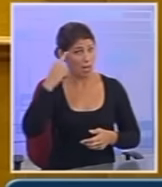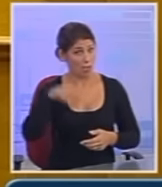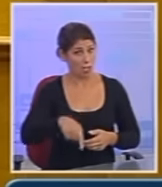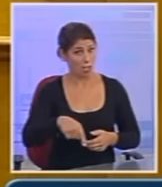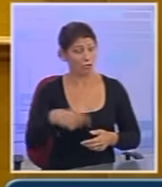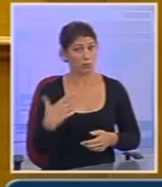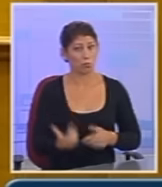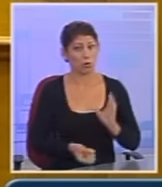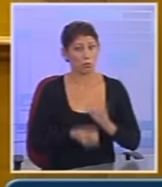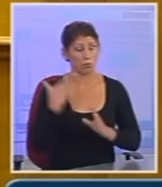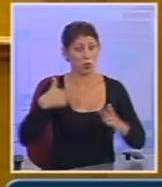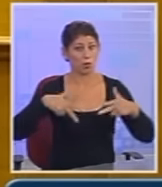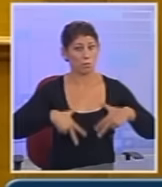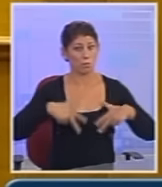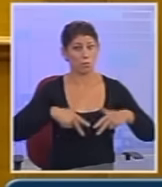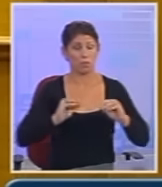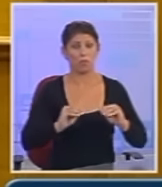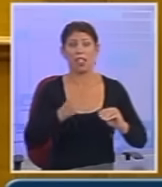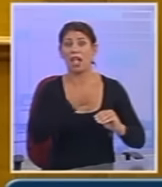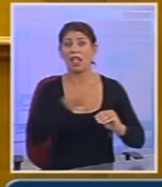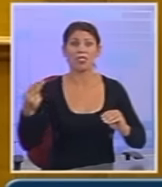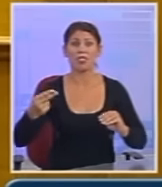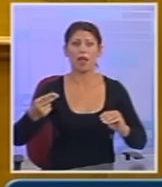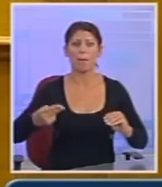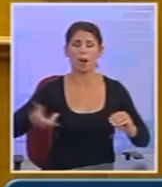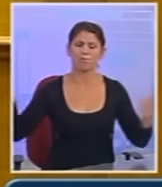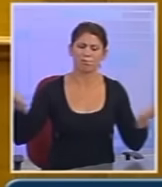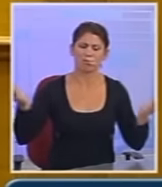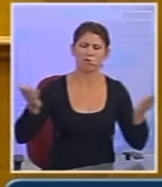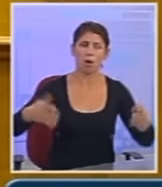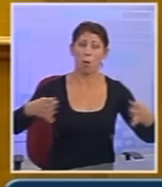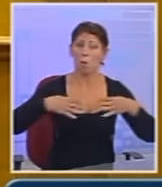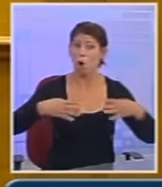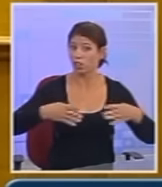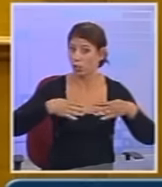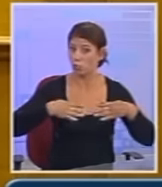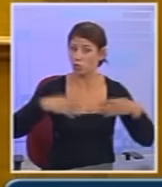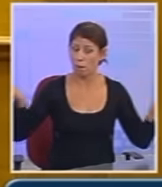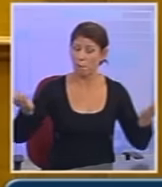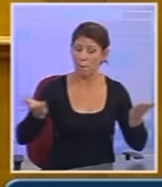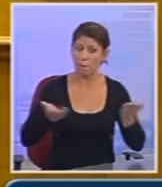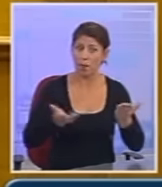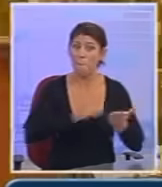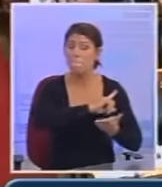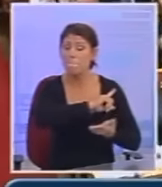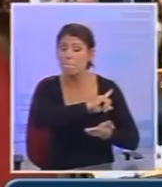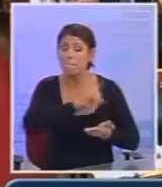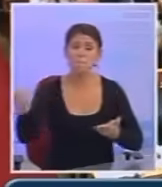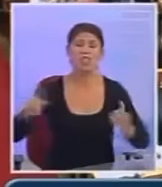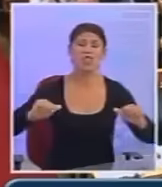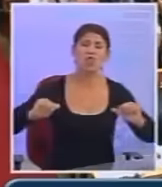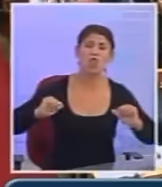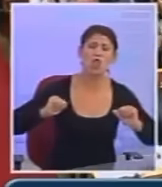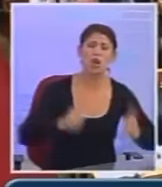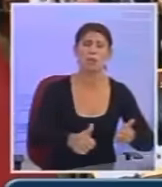που κουβαλά ο νέος Υπουργός Παιδείας για τη γενοκτονία των ποντίων, εμείς του λέμε να μην τολμήσει.